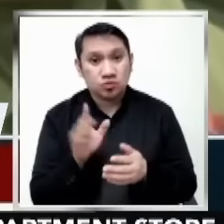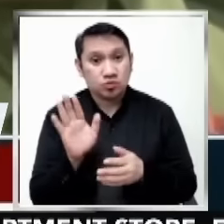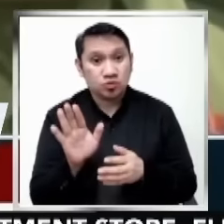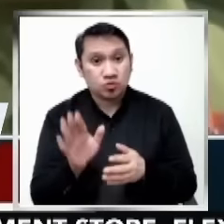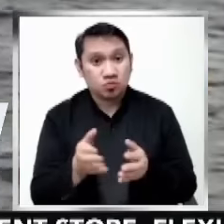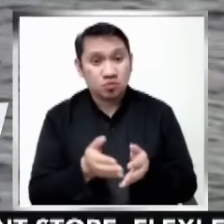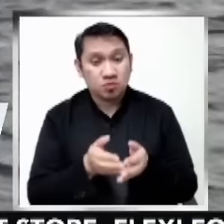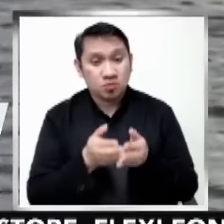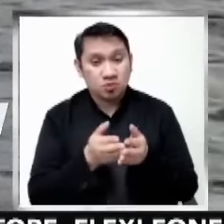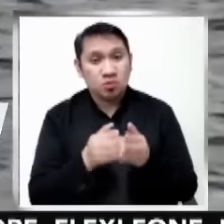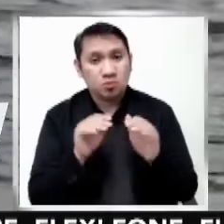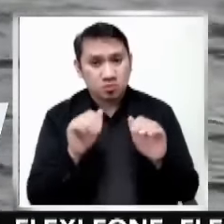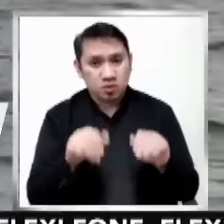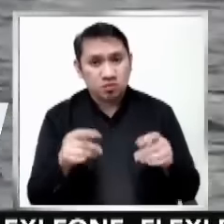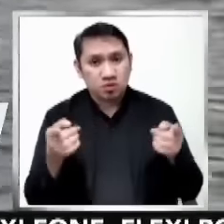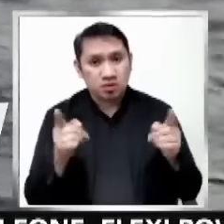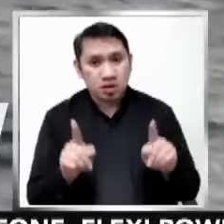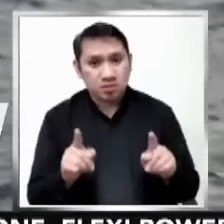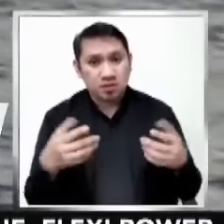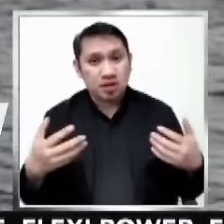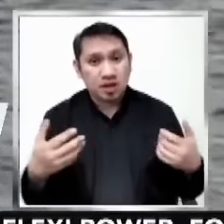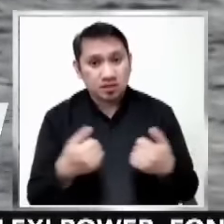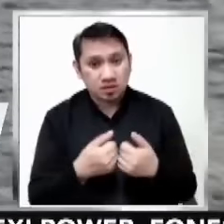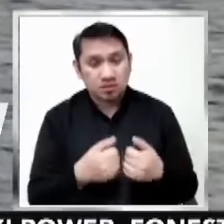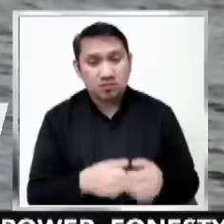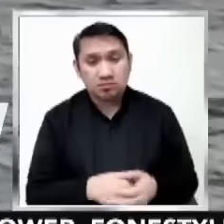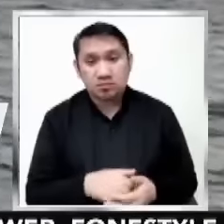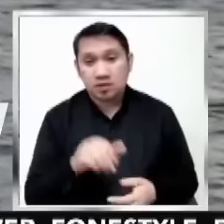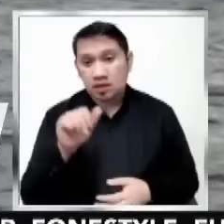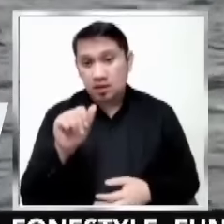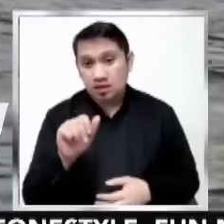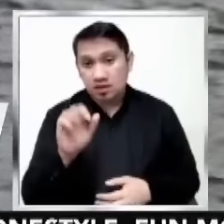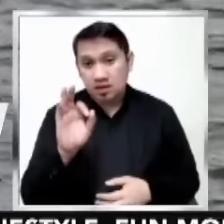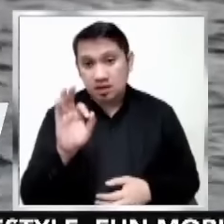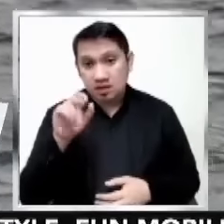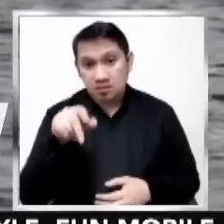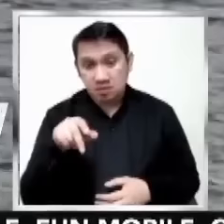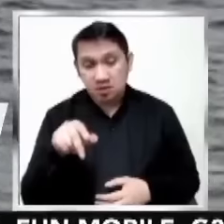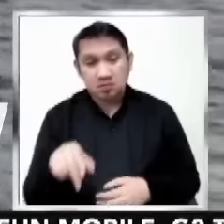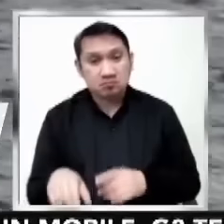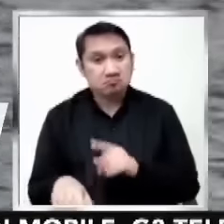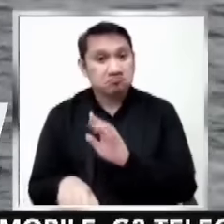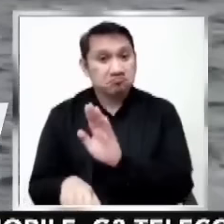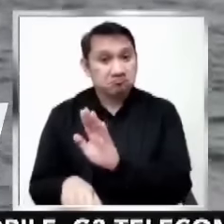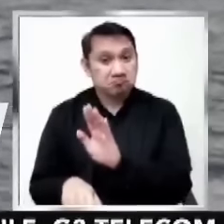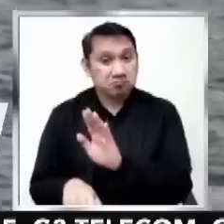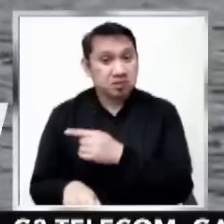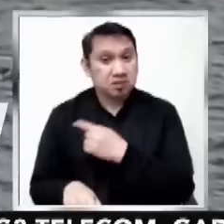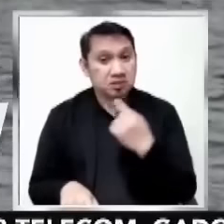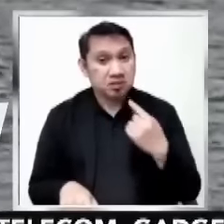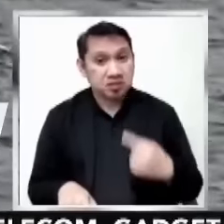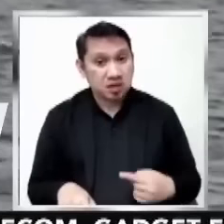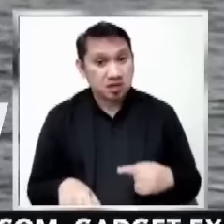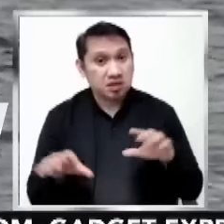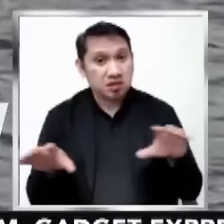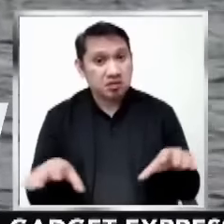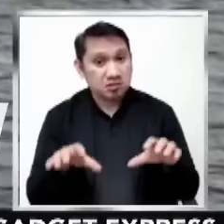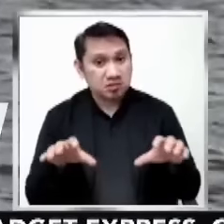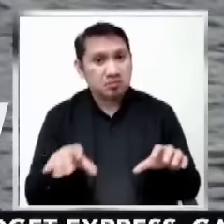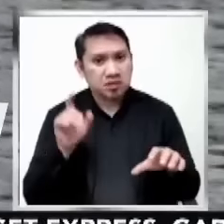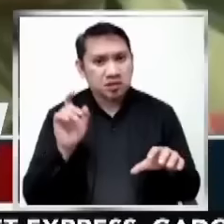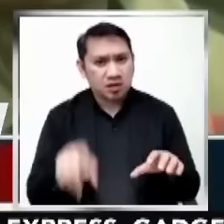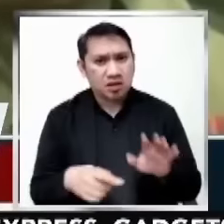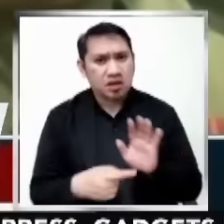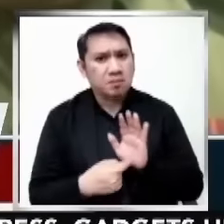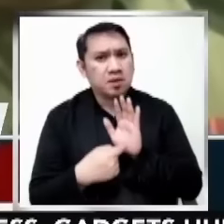accidents may happen. Sabi ng AFP, ang mga ganitong gawain ng China dapat patuloy na maipakita sa buong